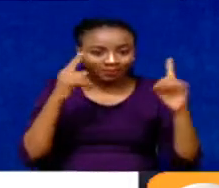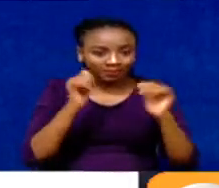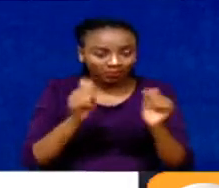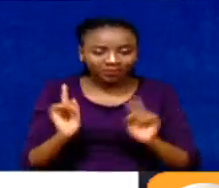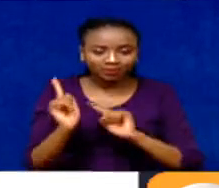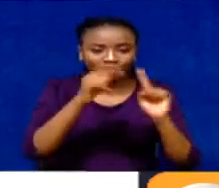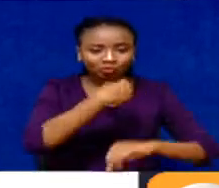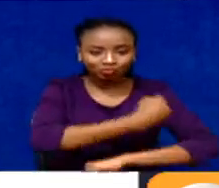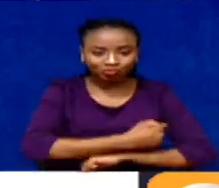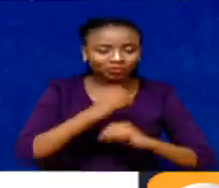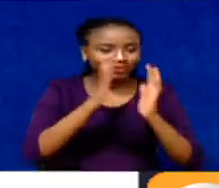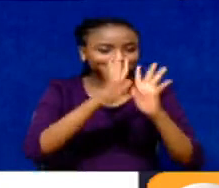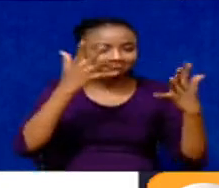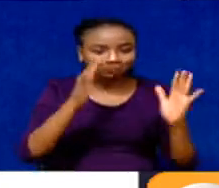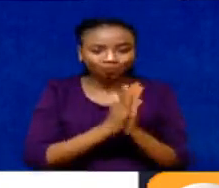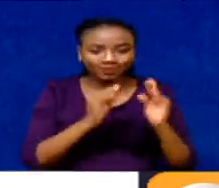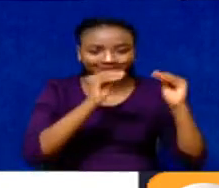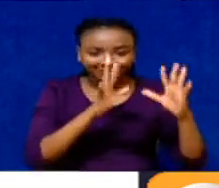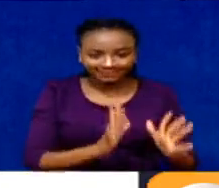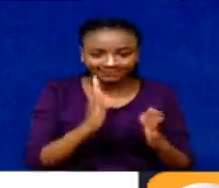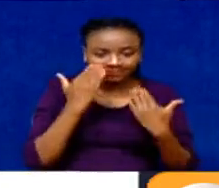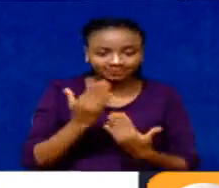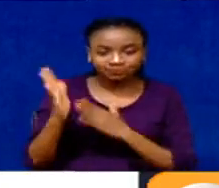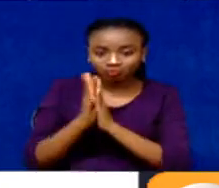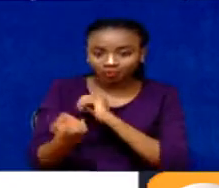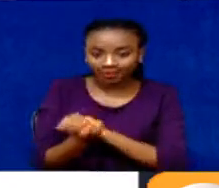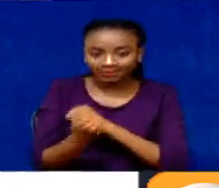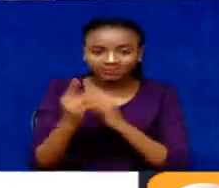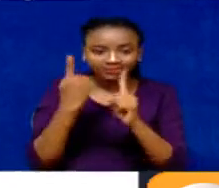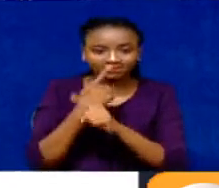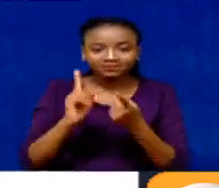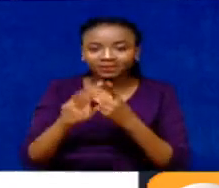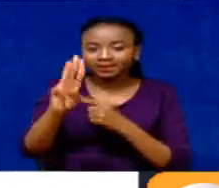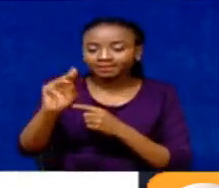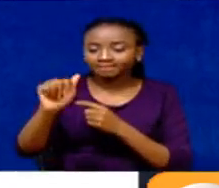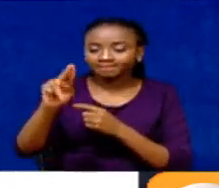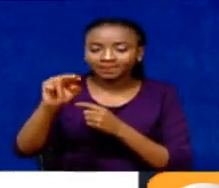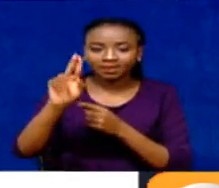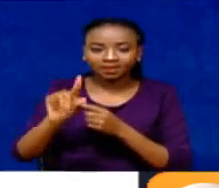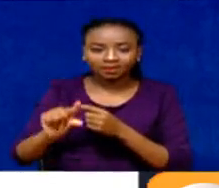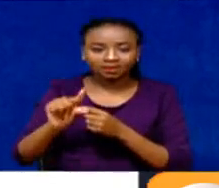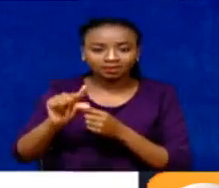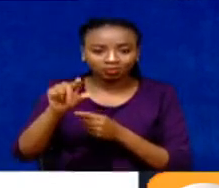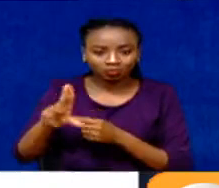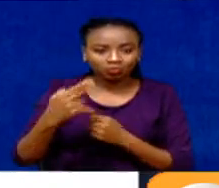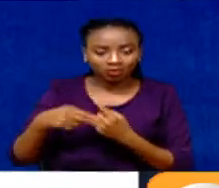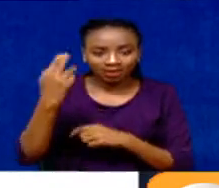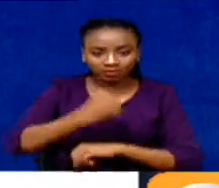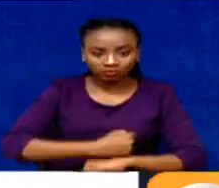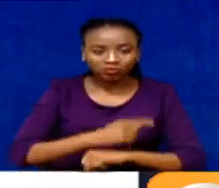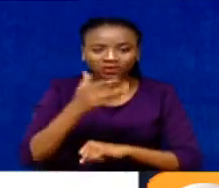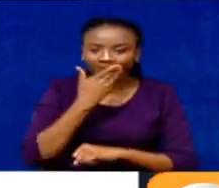wakifika shuleni kusherehekea na walimu. Mwanahabari wetu Gatete Njiroge alizuru shule ya upili ya Mangu iliyokuwa na mwanafunzi bora